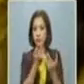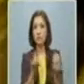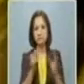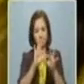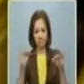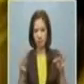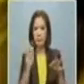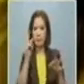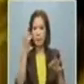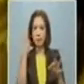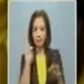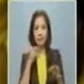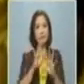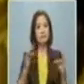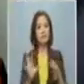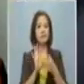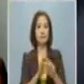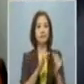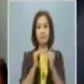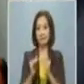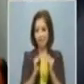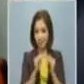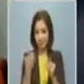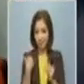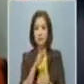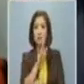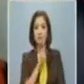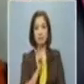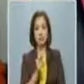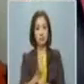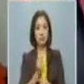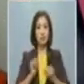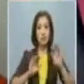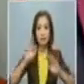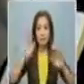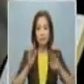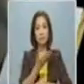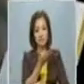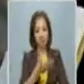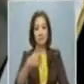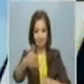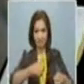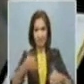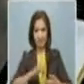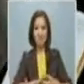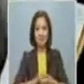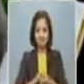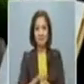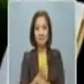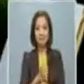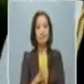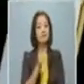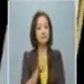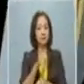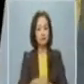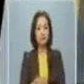ใหม่อีกหลายเรื่องโดยเฉพาะเรื่องสิทธิมนุษยชนและหากต้องทำประชามติก็ขอให้เข้ามามีส่วนร่วมด้วย